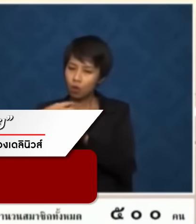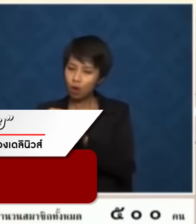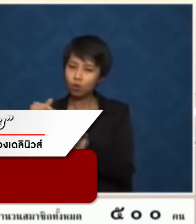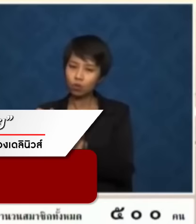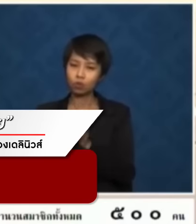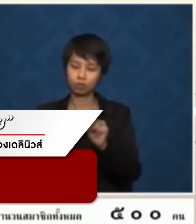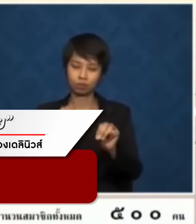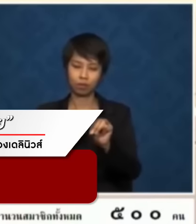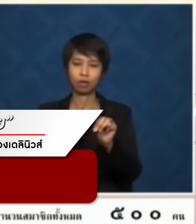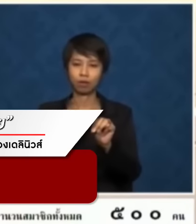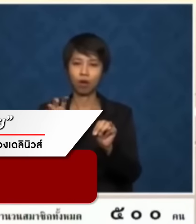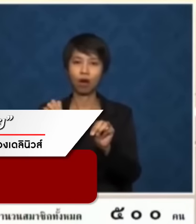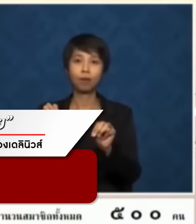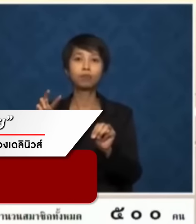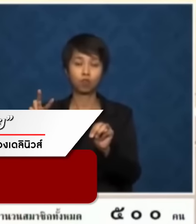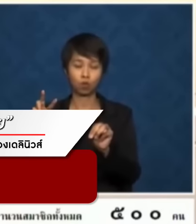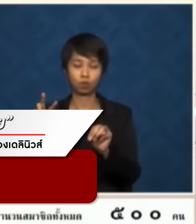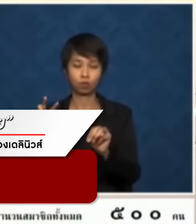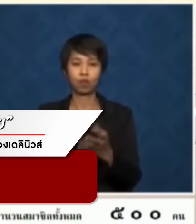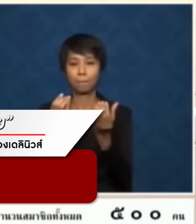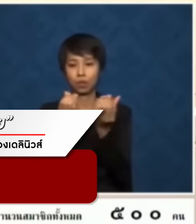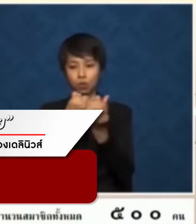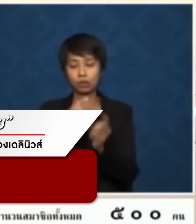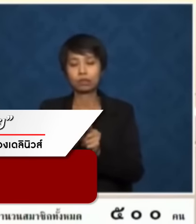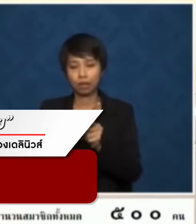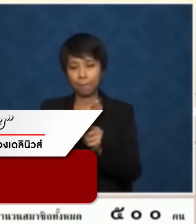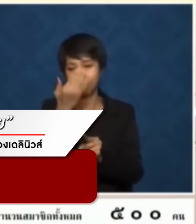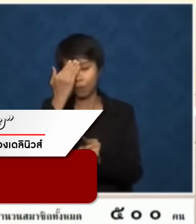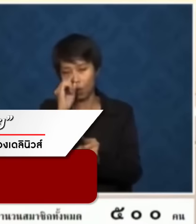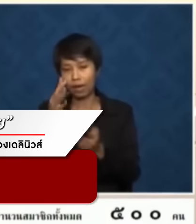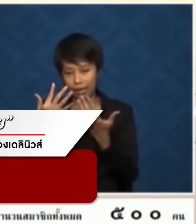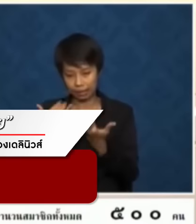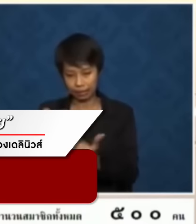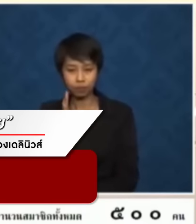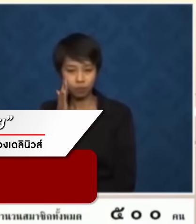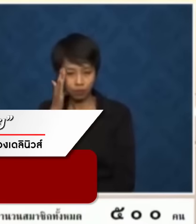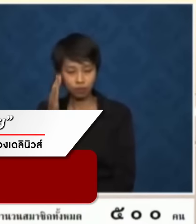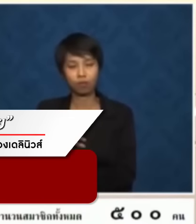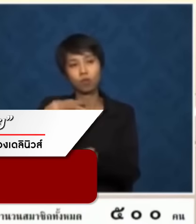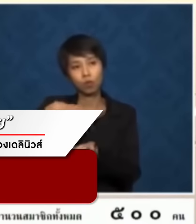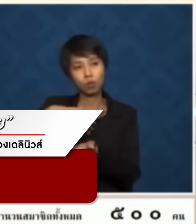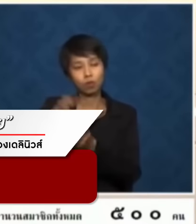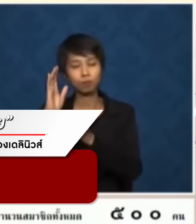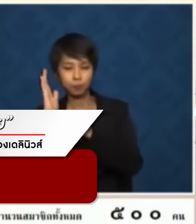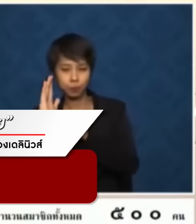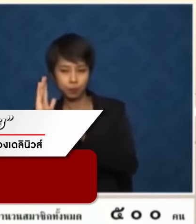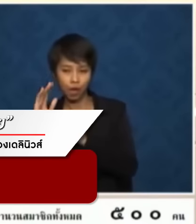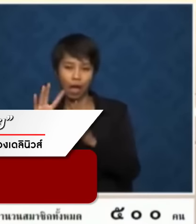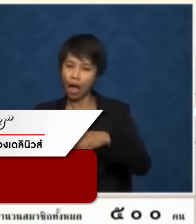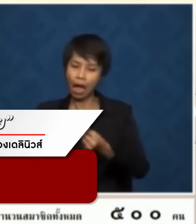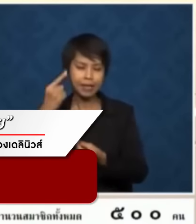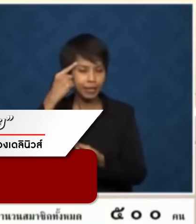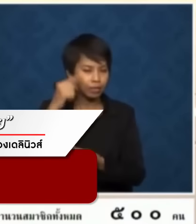ได้เลยนะครับอาจจะถ้าเป็นไปได้เนี่ยก็อาจจะเป็นปลายเดือนนี้เลยก็ได้นะครับเพราะตอนนี้ยังเหลือเวลาอีก20เท่าไหร่24 25